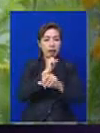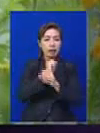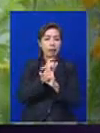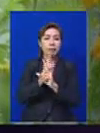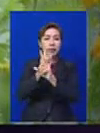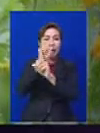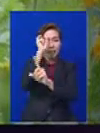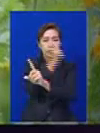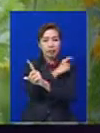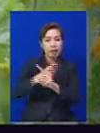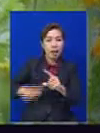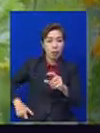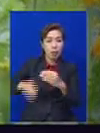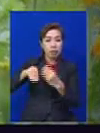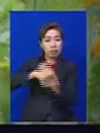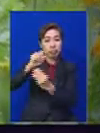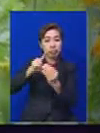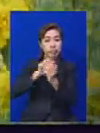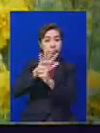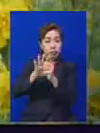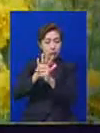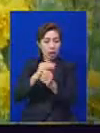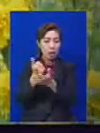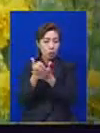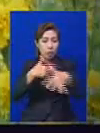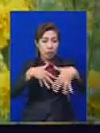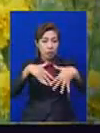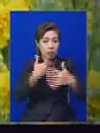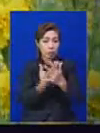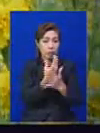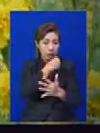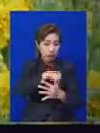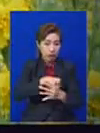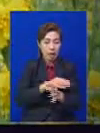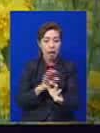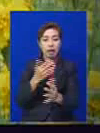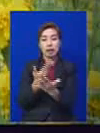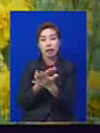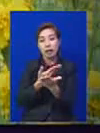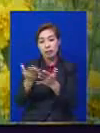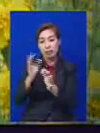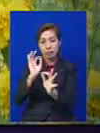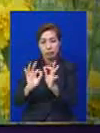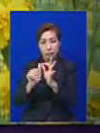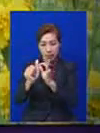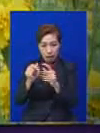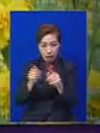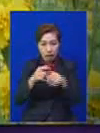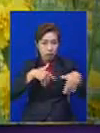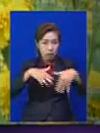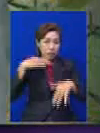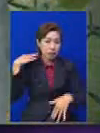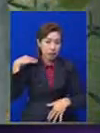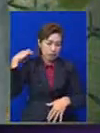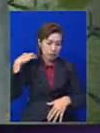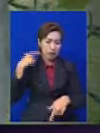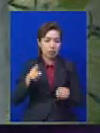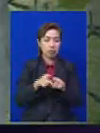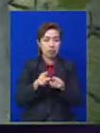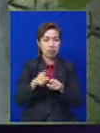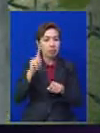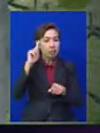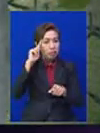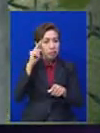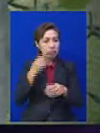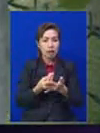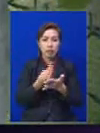กิจพอเพียงและเพิ่มรายได้ลดรายจ่ายให้กับชาวบ้านและการเป็นจิตอาสาของชาวบ้านที่ไม่ต้องการผลตอบแทน